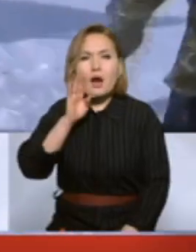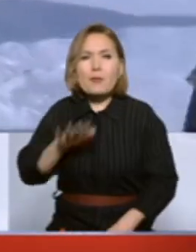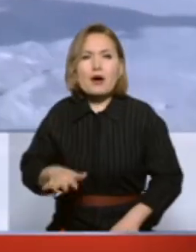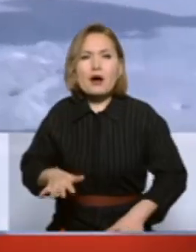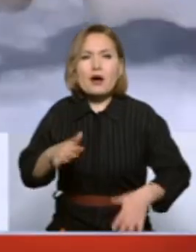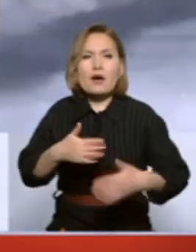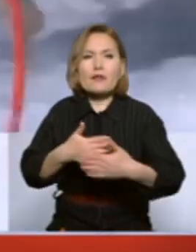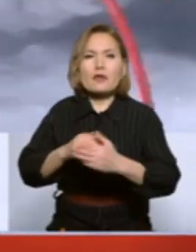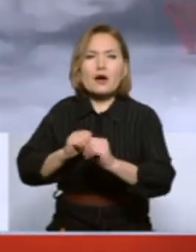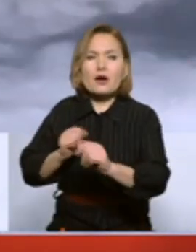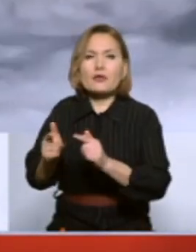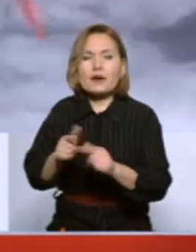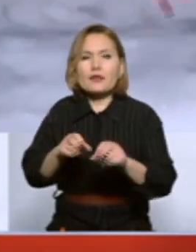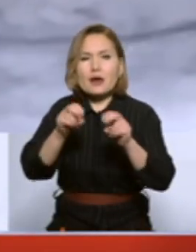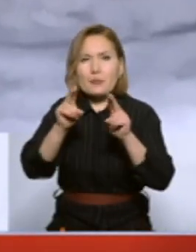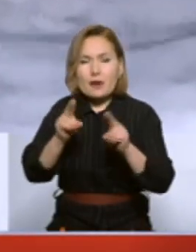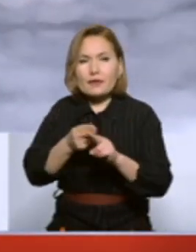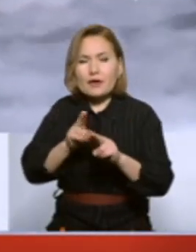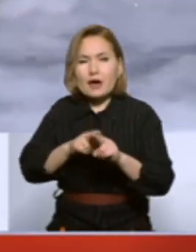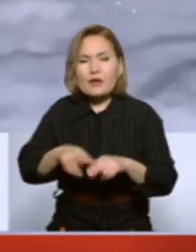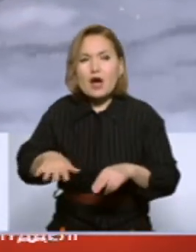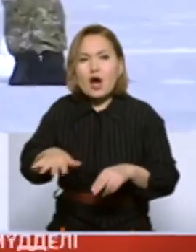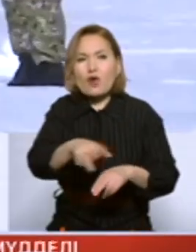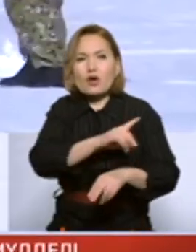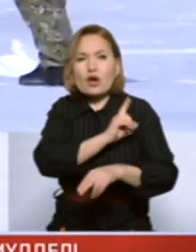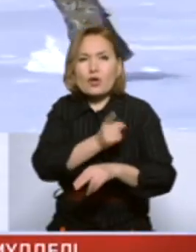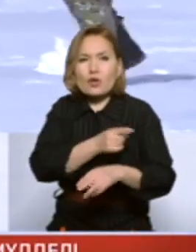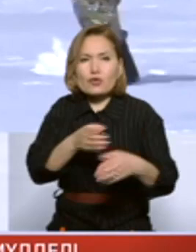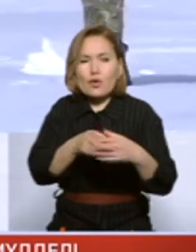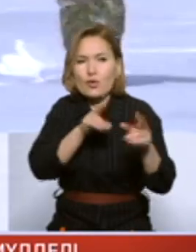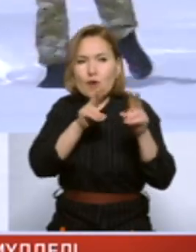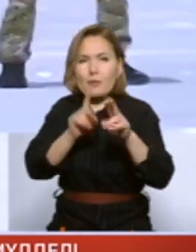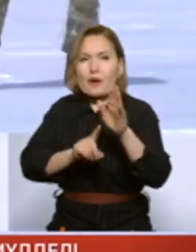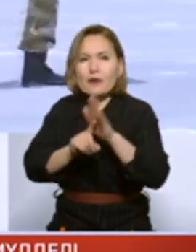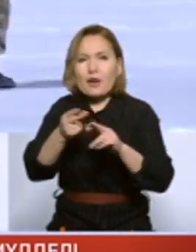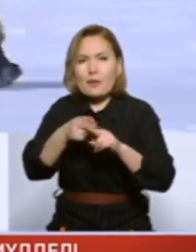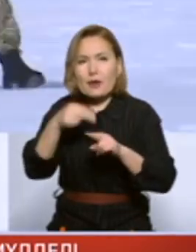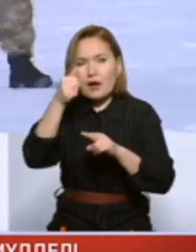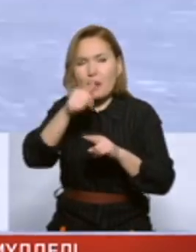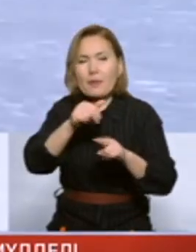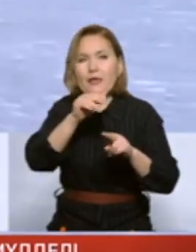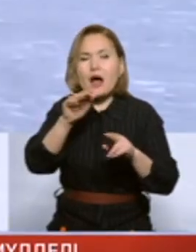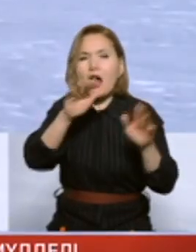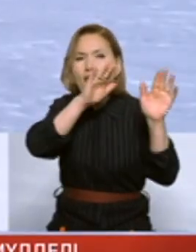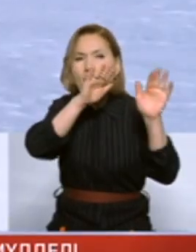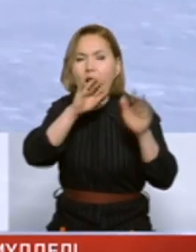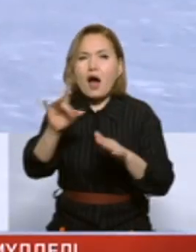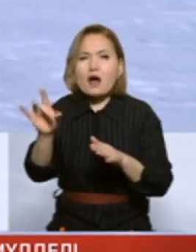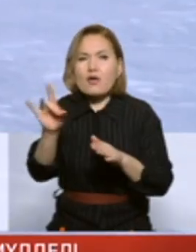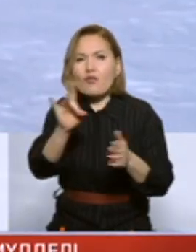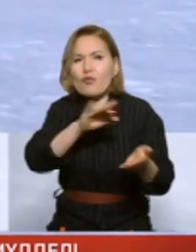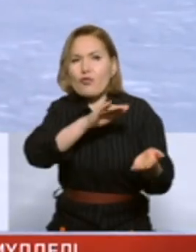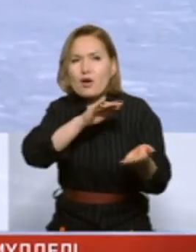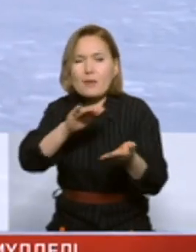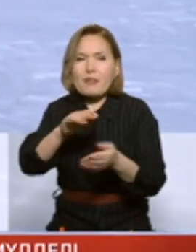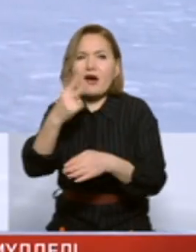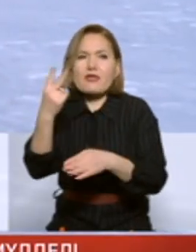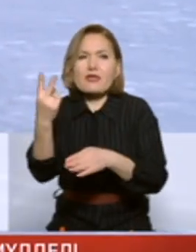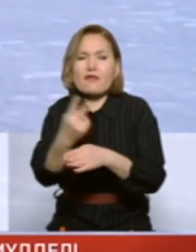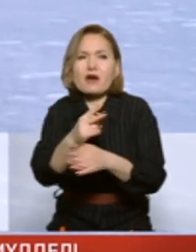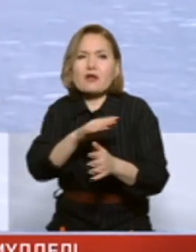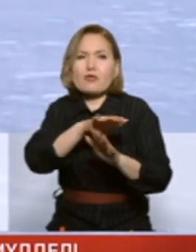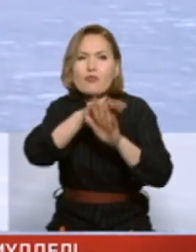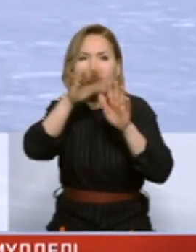Тасқынның алдын алу үшін гидрологиялық бекеттерде бақылау күшейтілді. Биыл қар көлемі әдеттегі мөлшерден 2,5 есе көп.